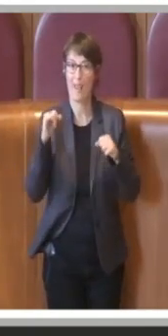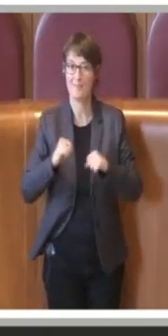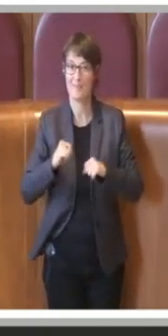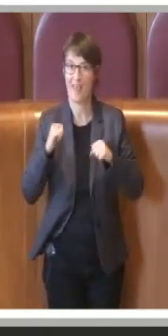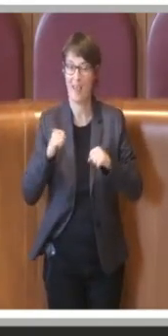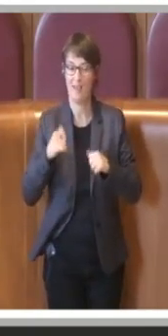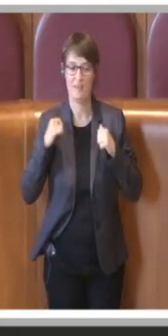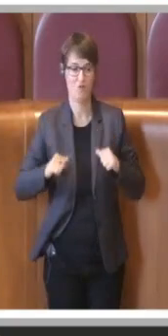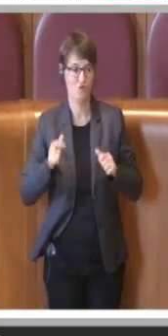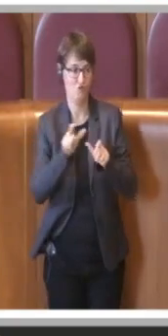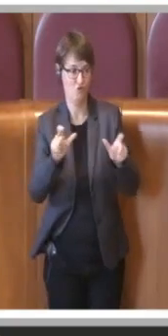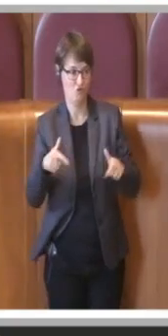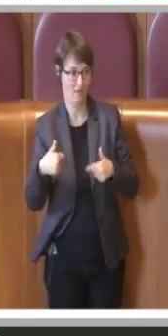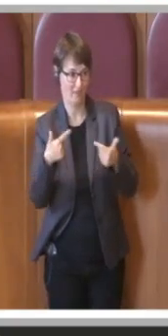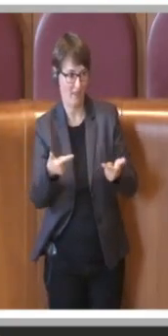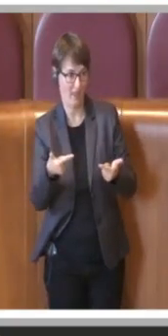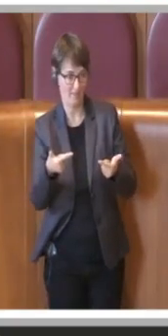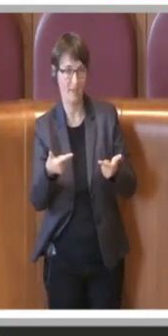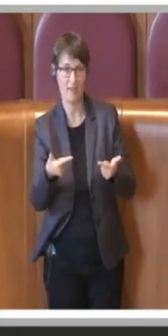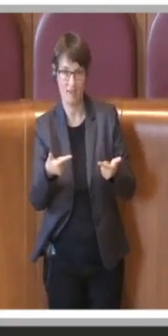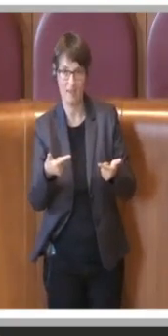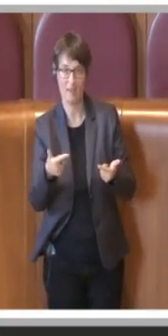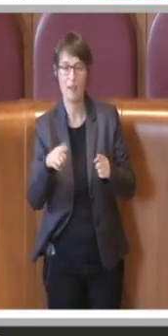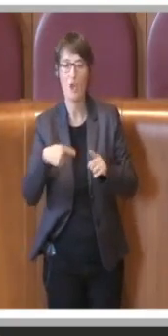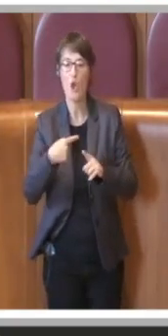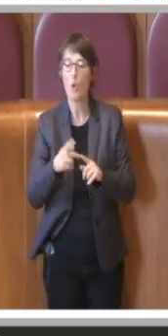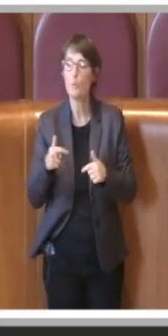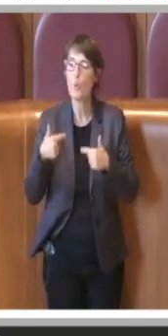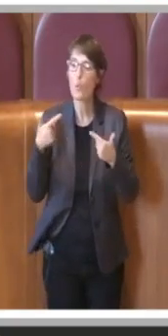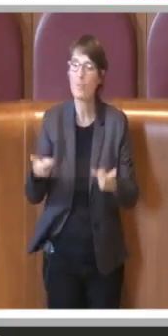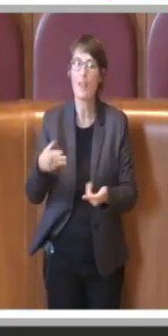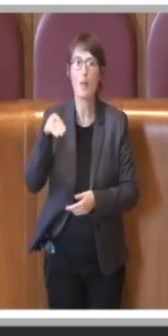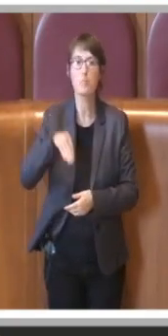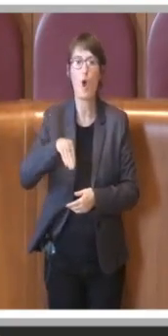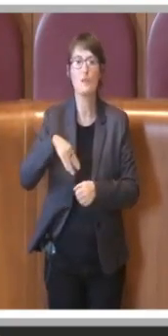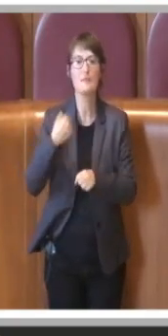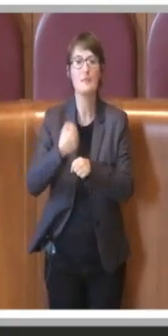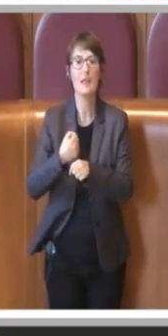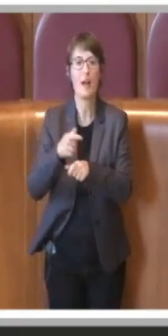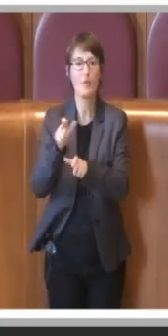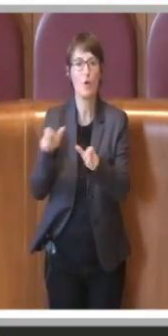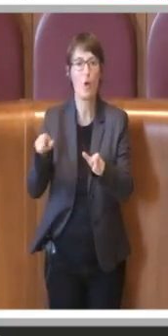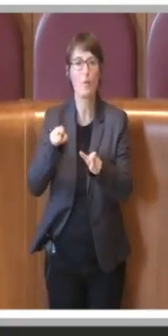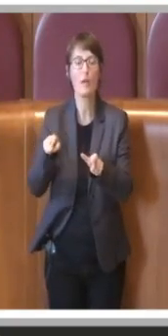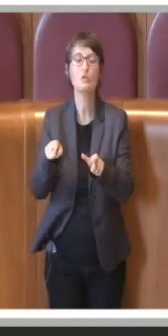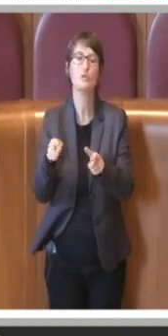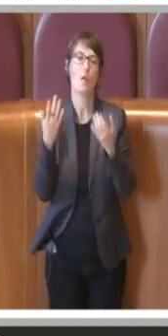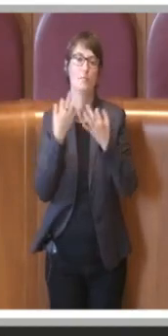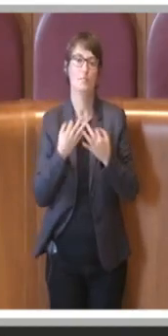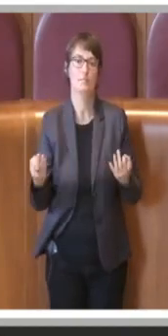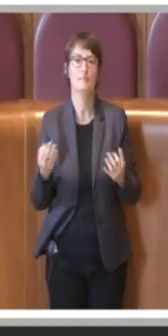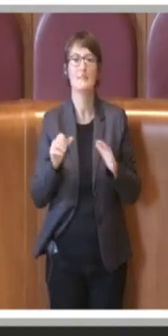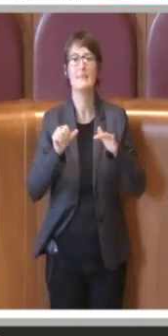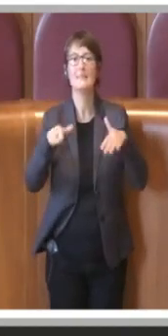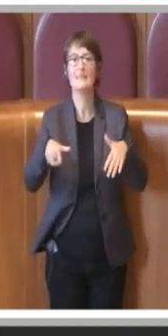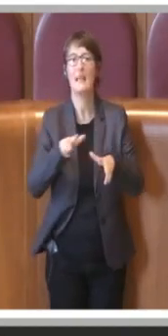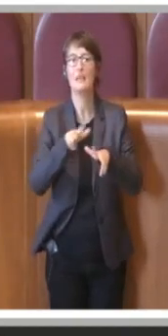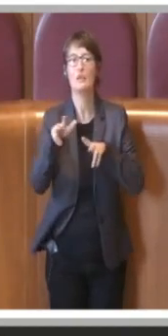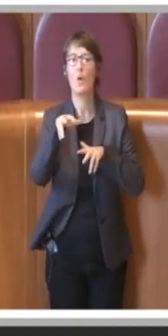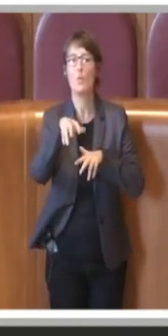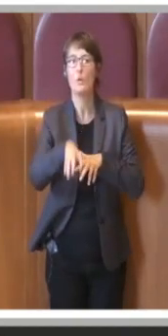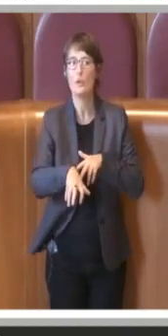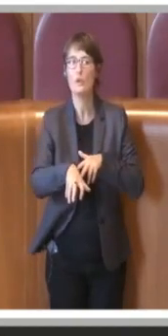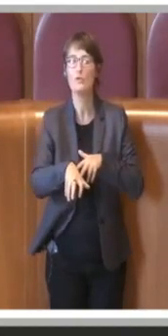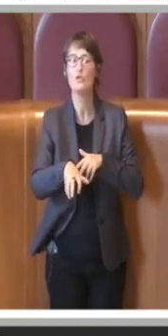appunto fornire posti di lavoro alle persone, il Municipio Sesto ha pensato bene di trovare una localizzazione